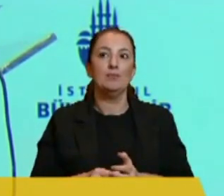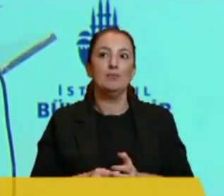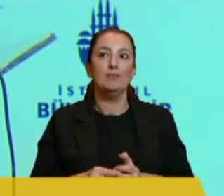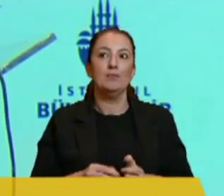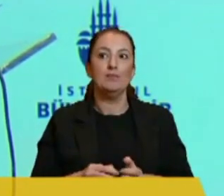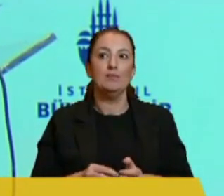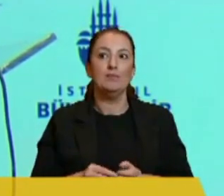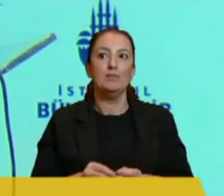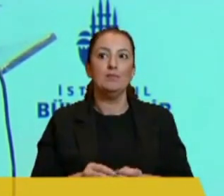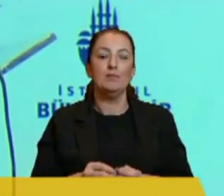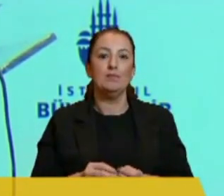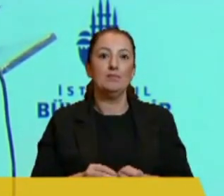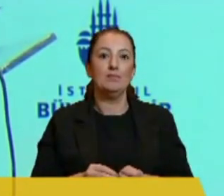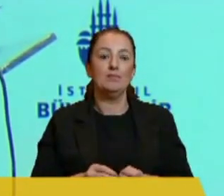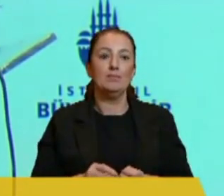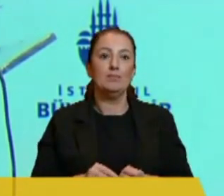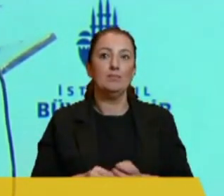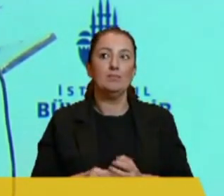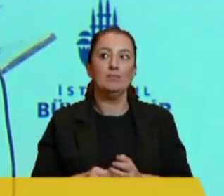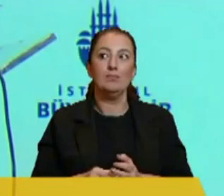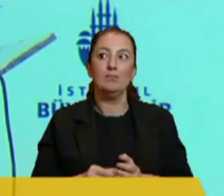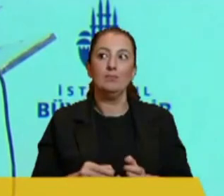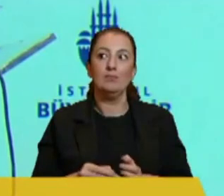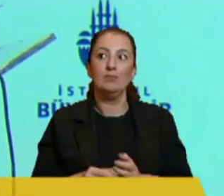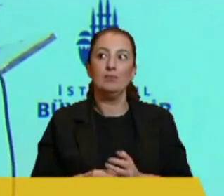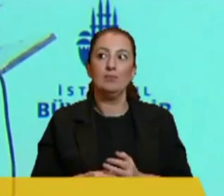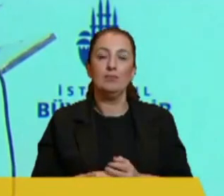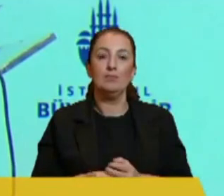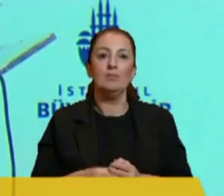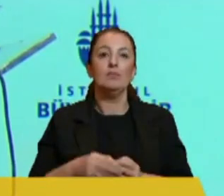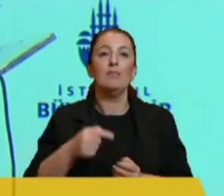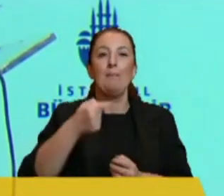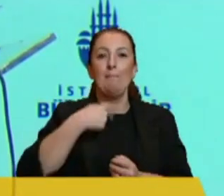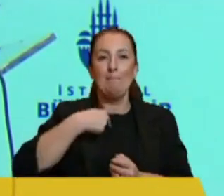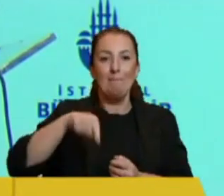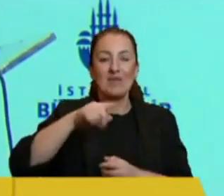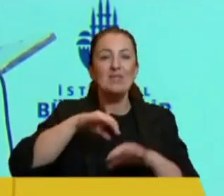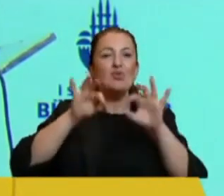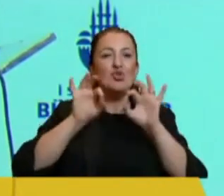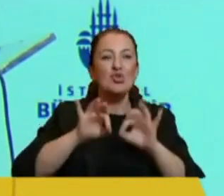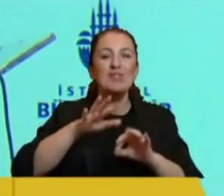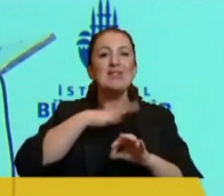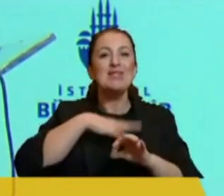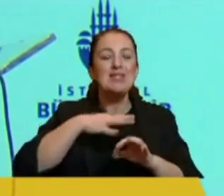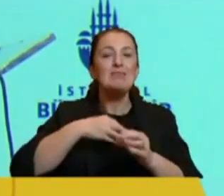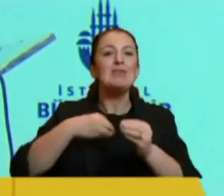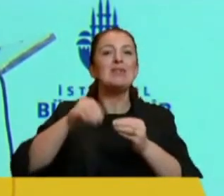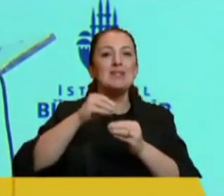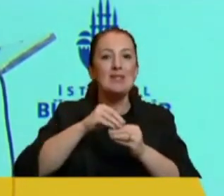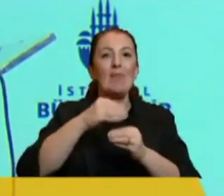mi Evet bizim şu anda İstediğiniz zaman